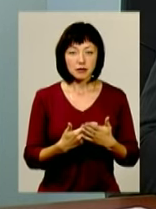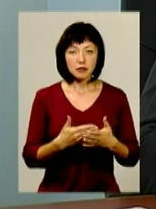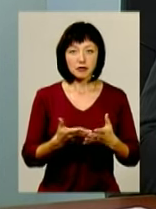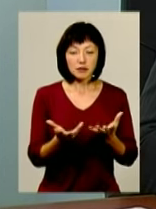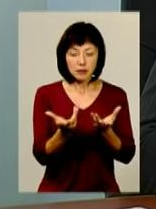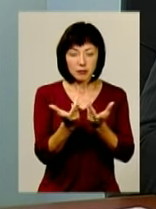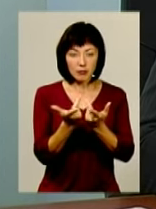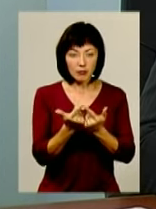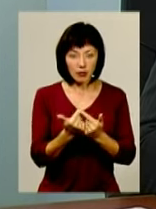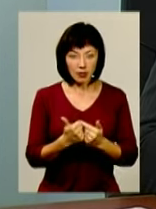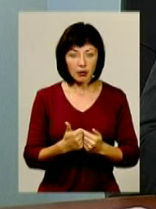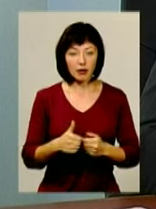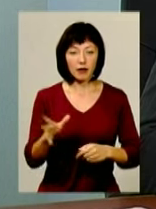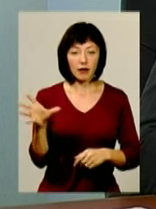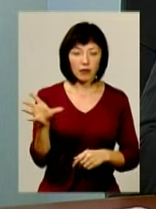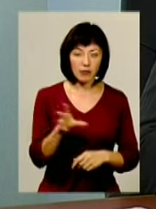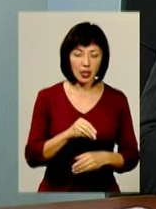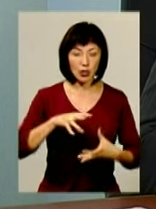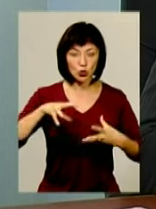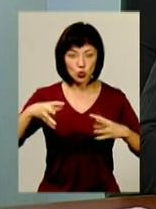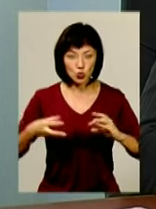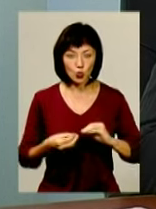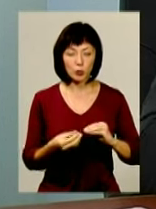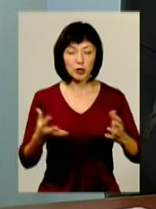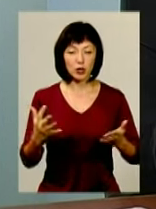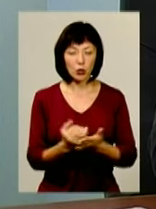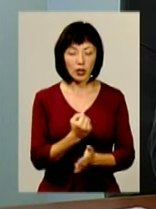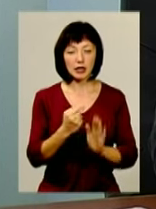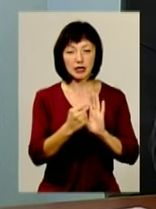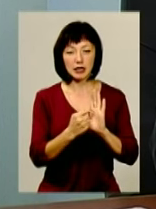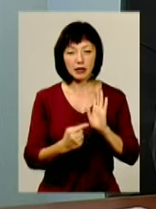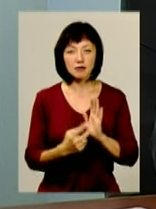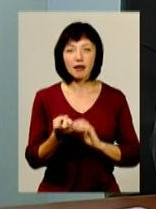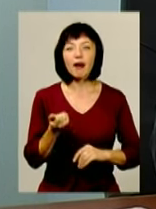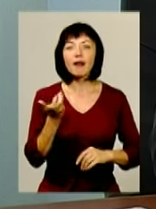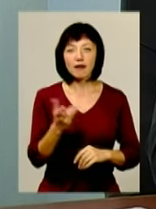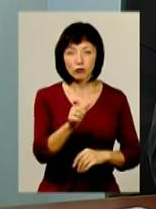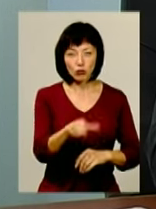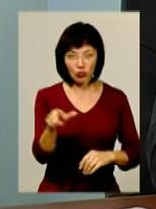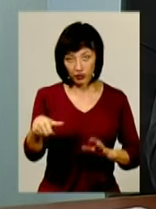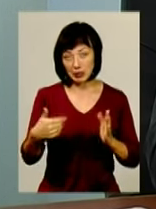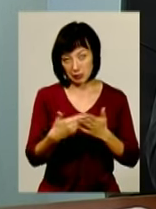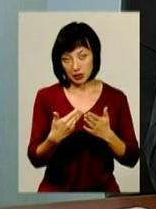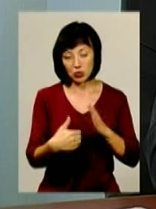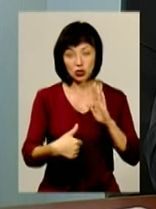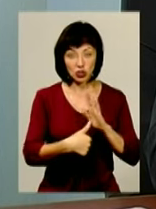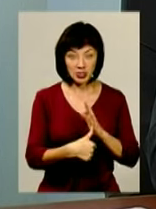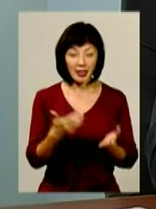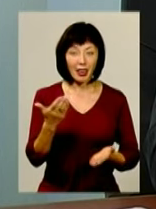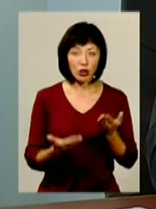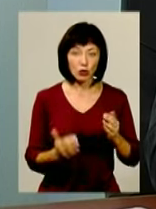Обраховується весь їхній сукупний дохід, ділиться там на 6, і якщо